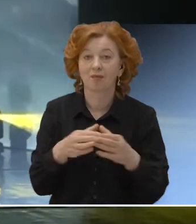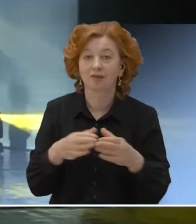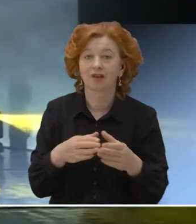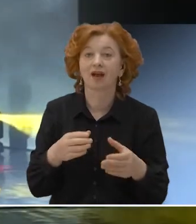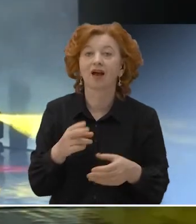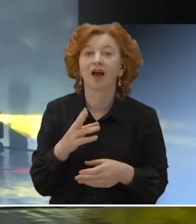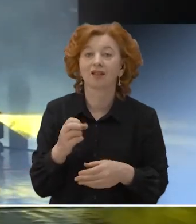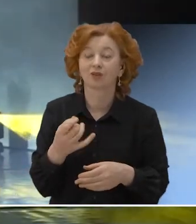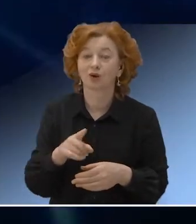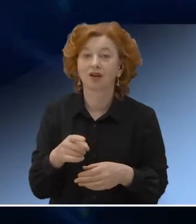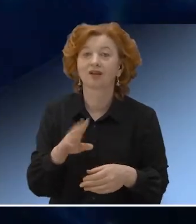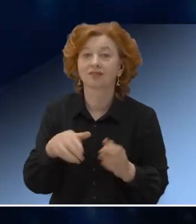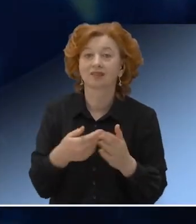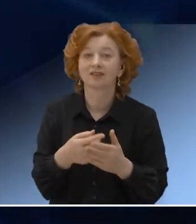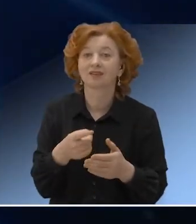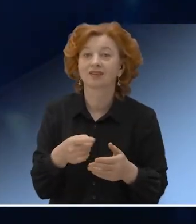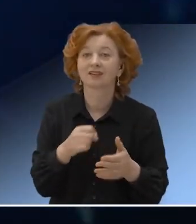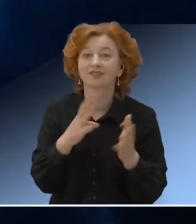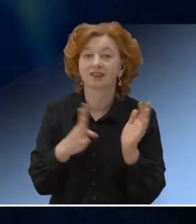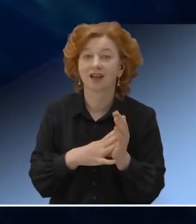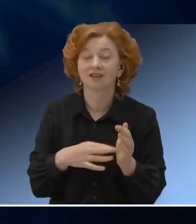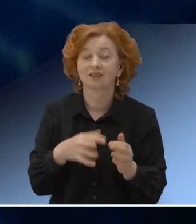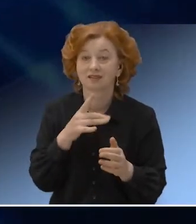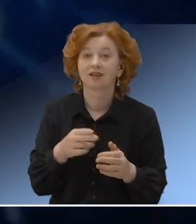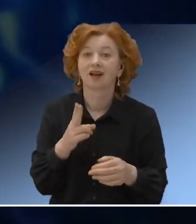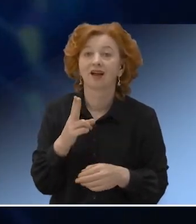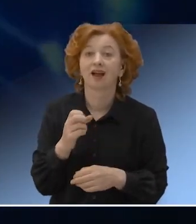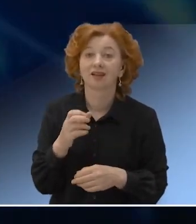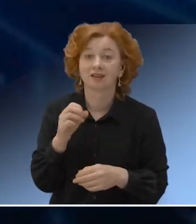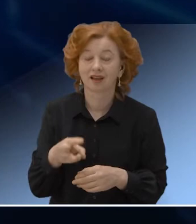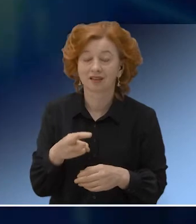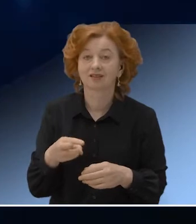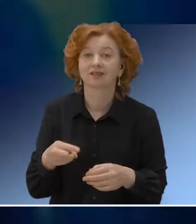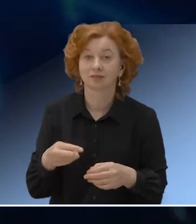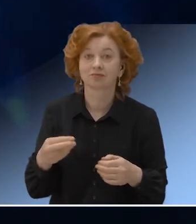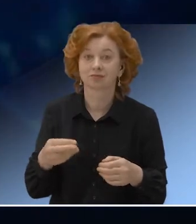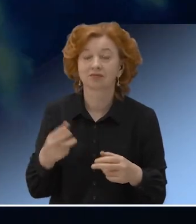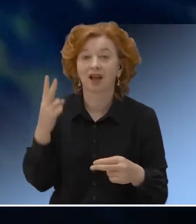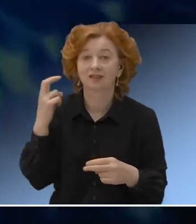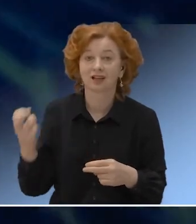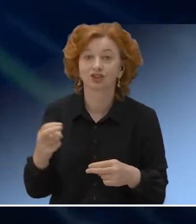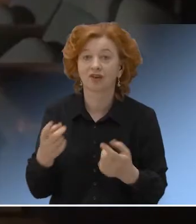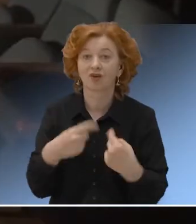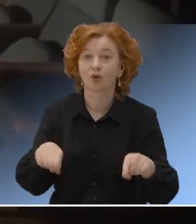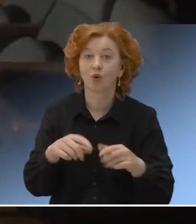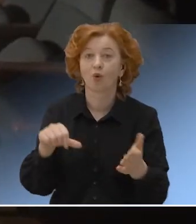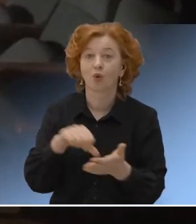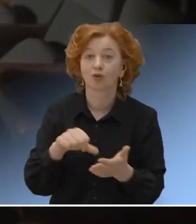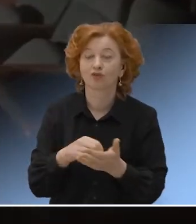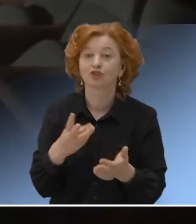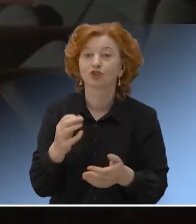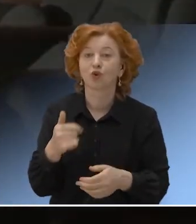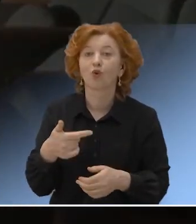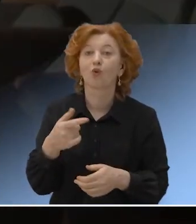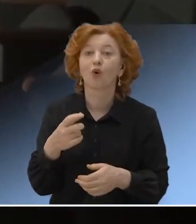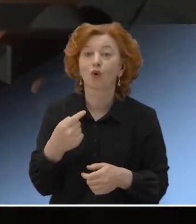команда Анатолия Каунова. Данил Бабайцев, 19 лет, кадет Сальского казачьего кадетского профессионального лицея. Участвовал в